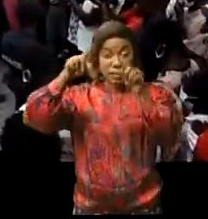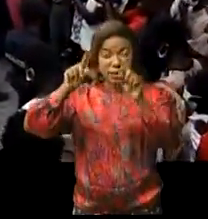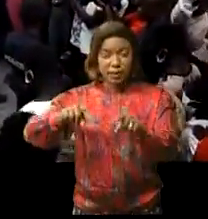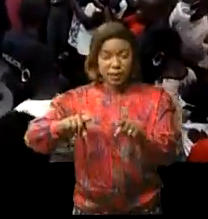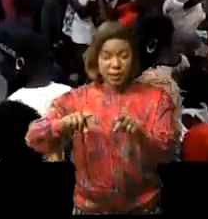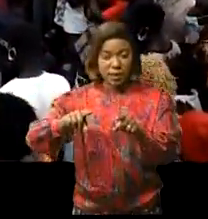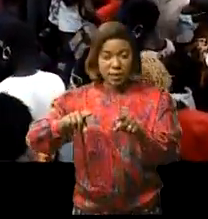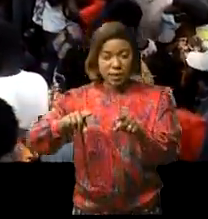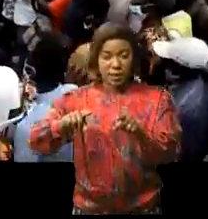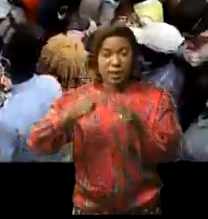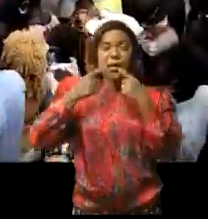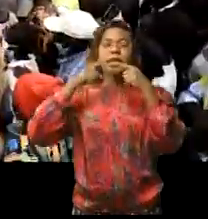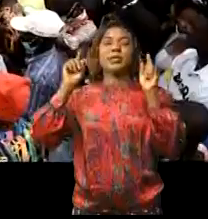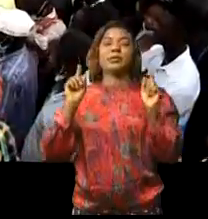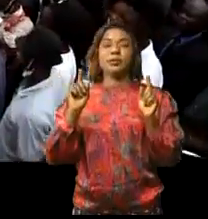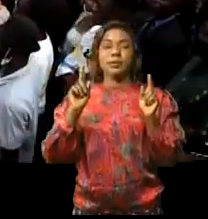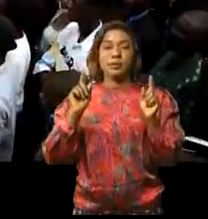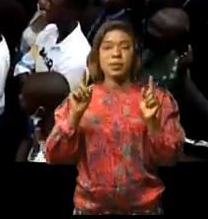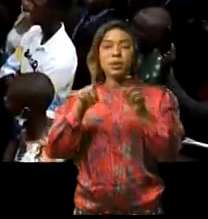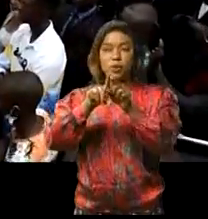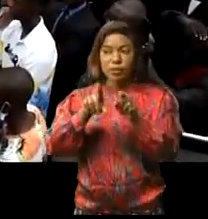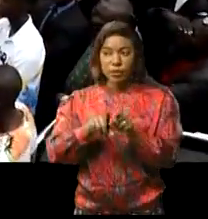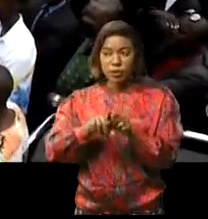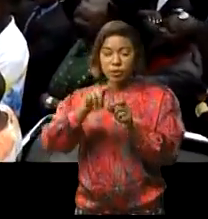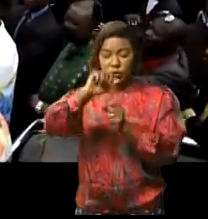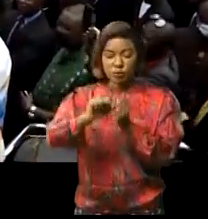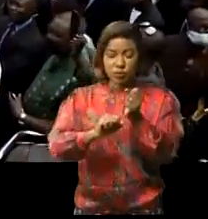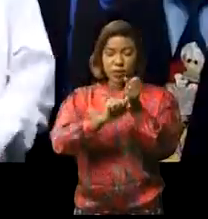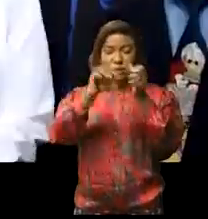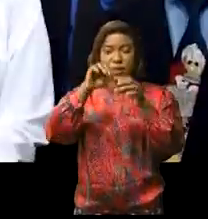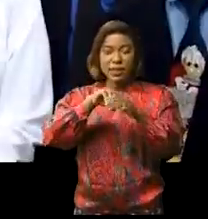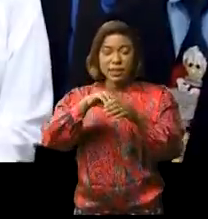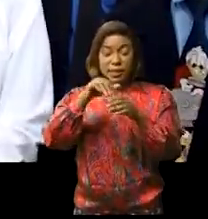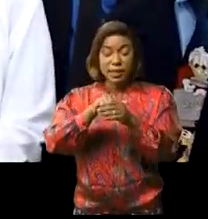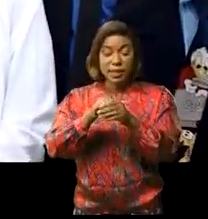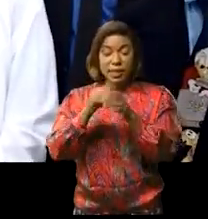positif, ont-ils soutenu dans la déclaration lue devant